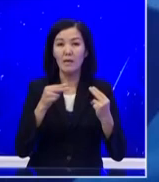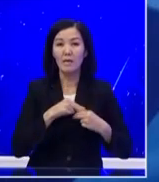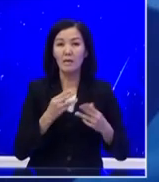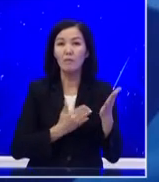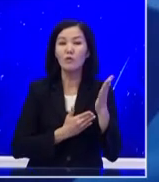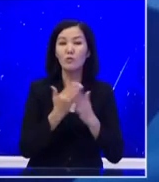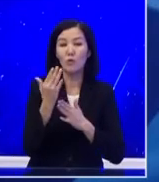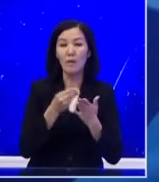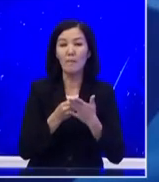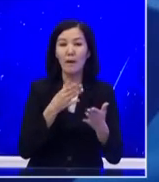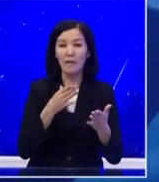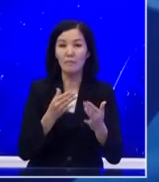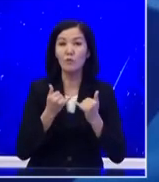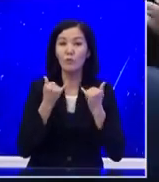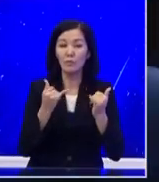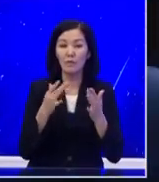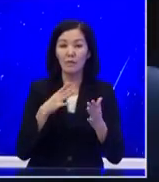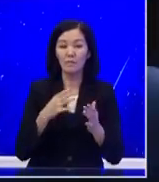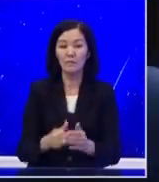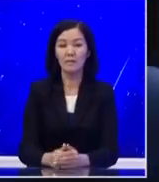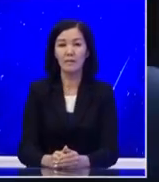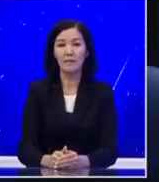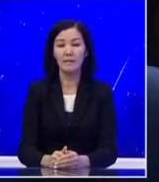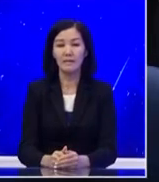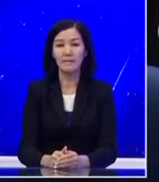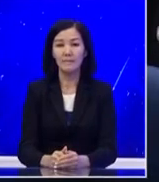жоғары бағалаймыз, әрі құрметтейміз.